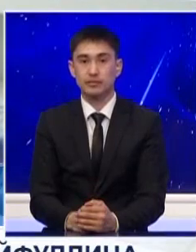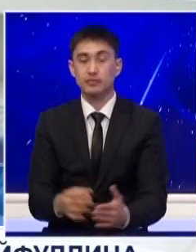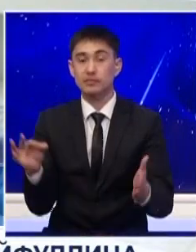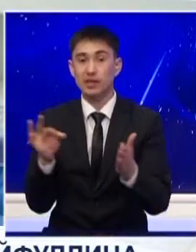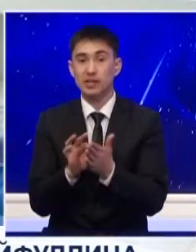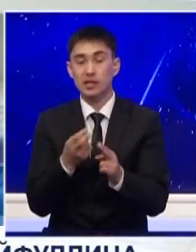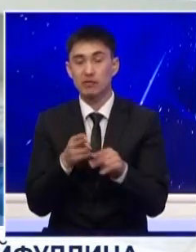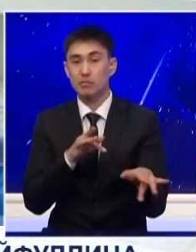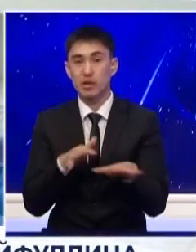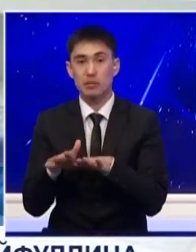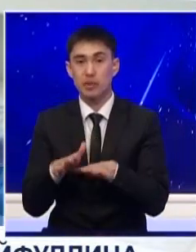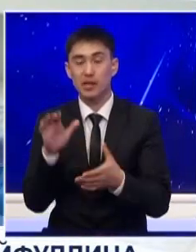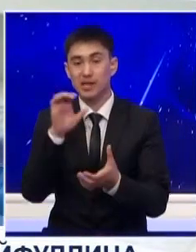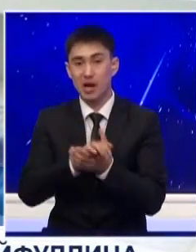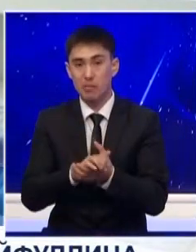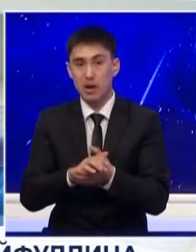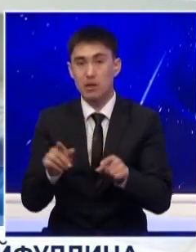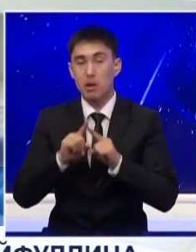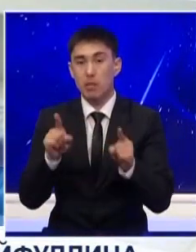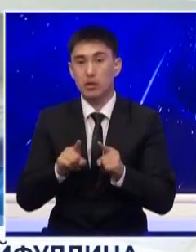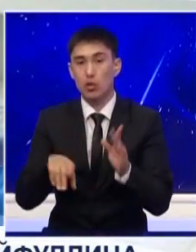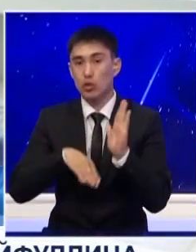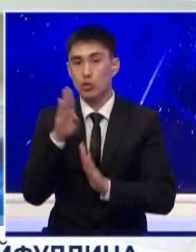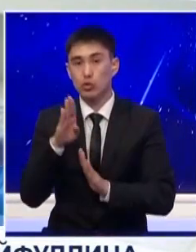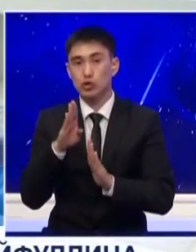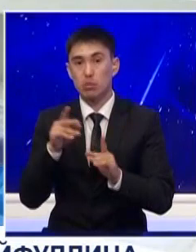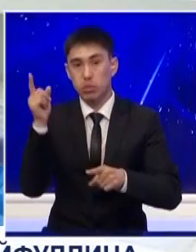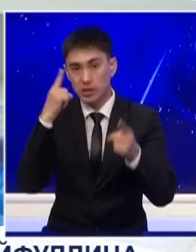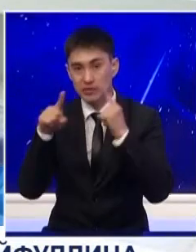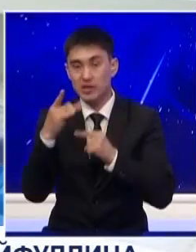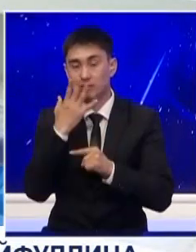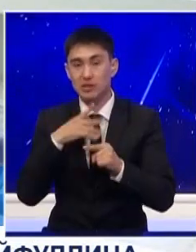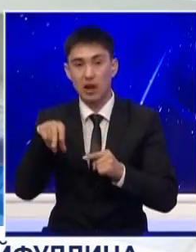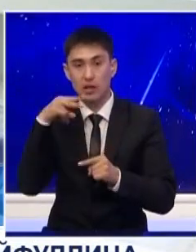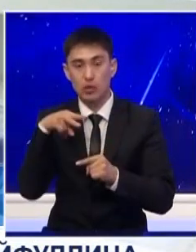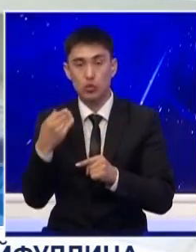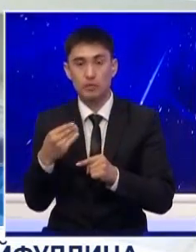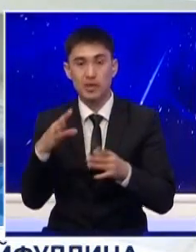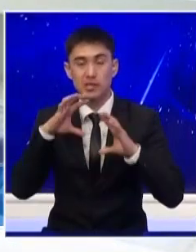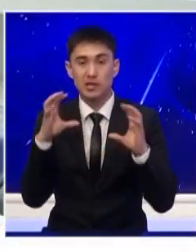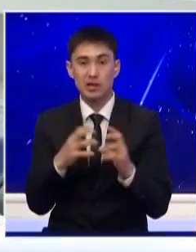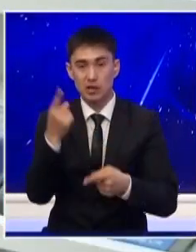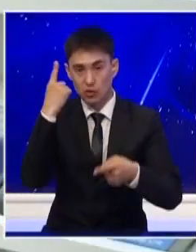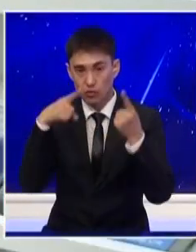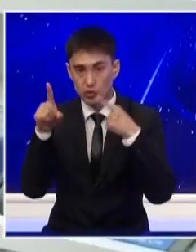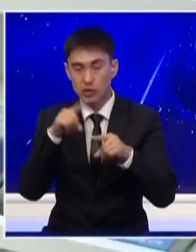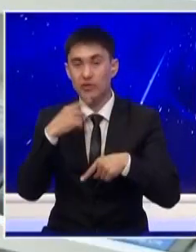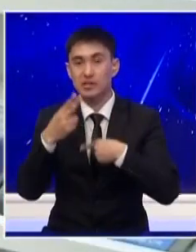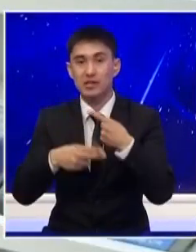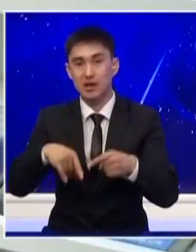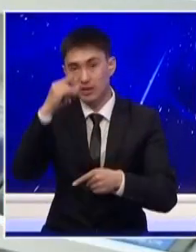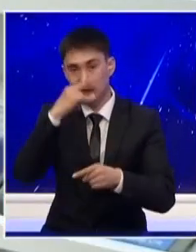Цель этого мероприятия – ознакомление и пропаганда лучших произведений национальной литературы, сохранение творческого